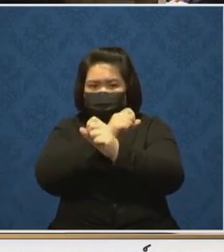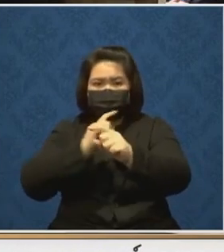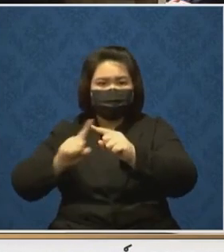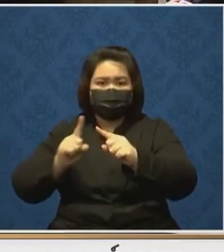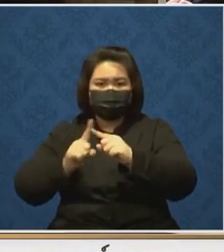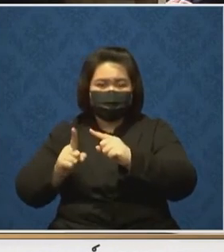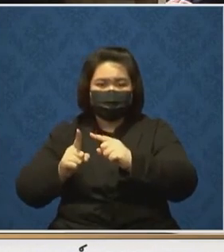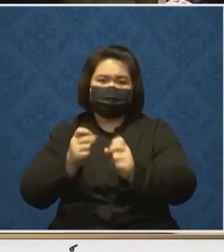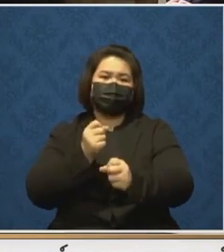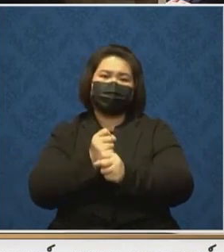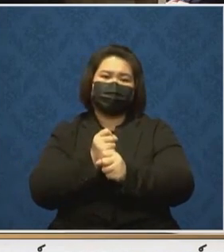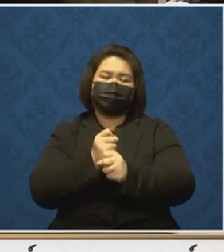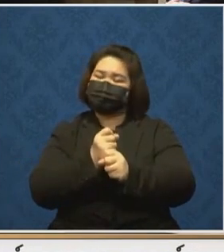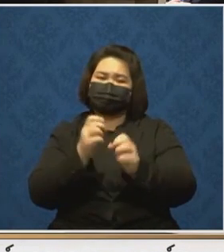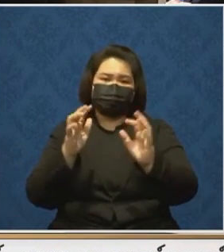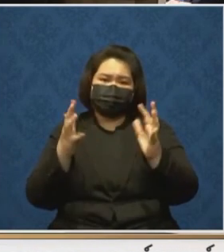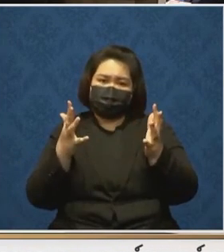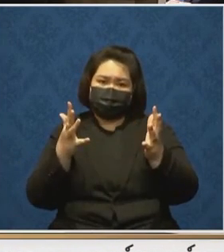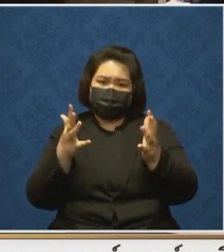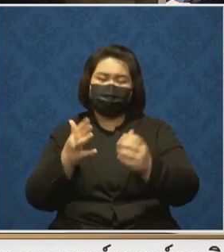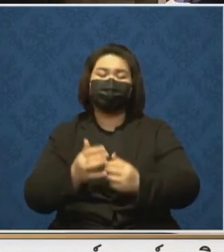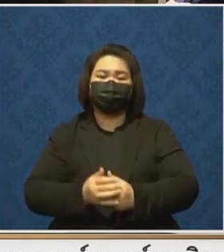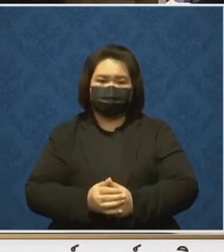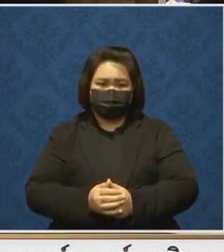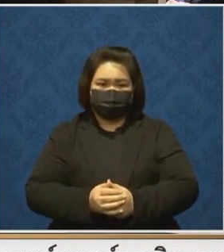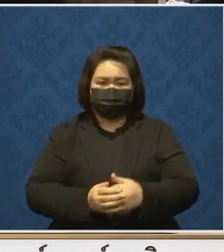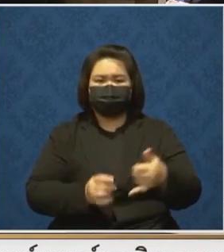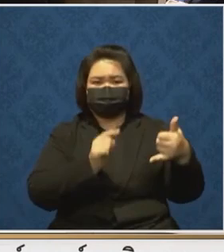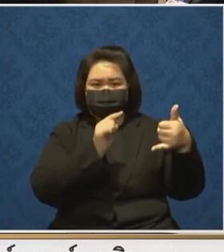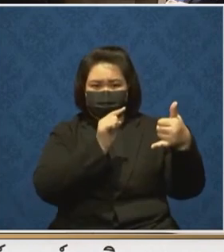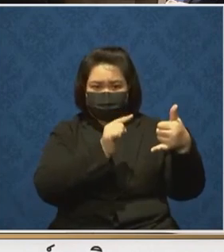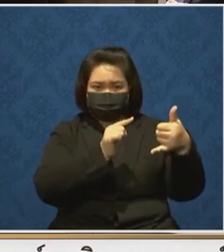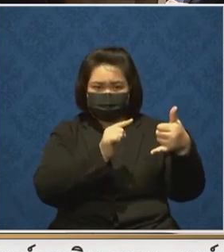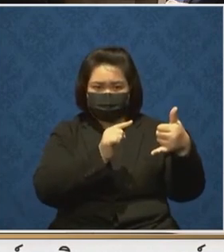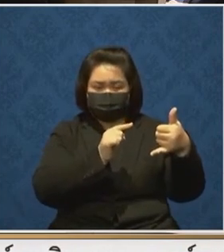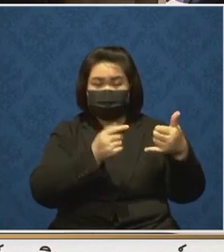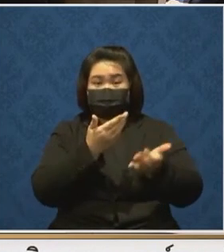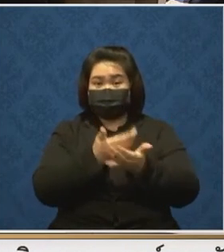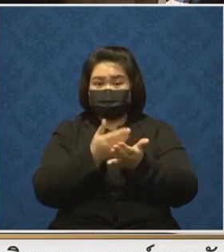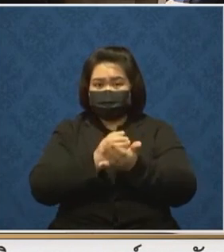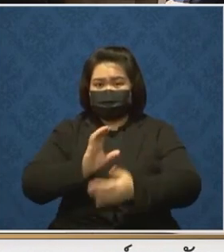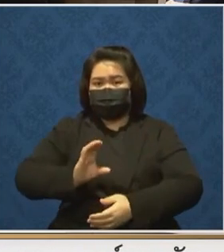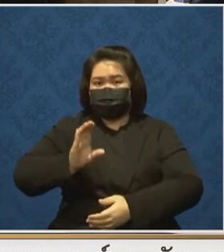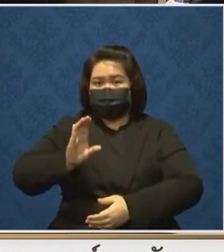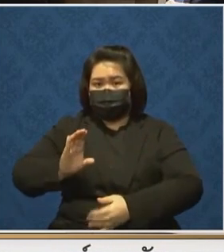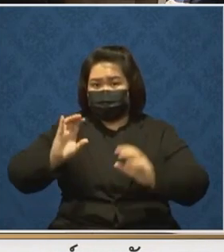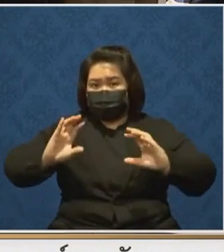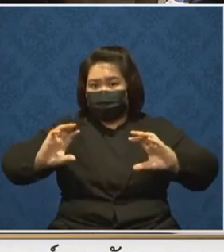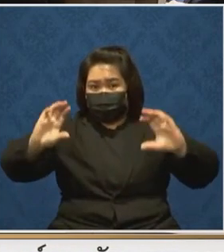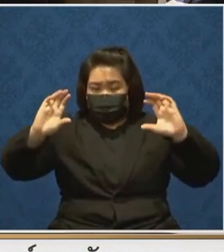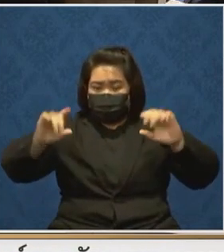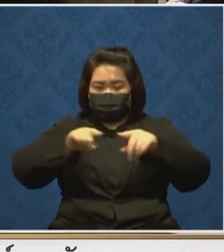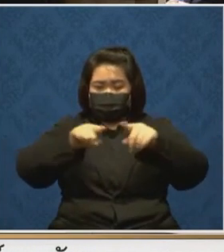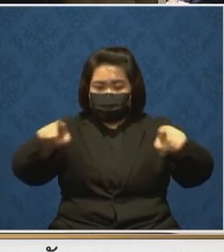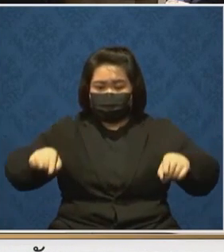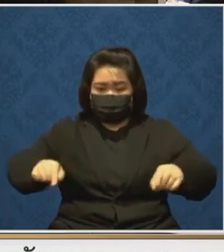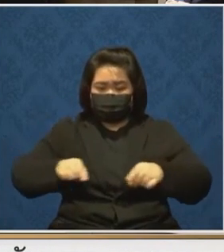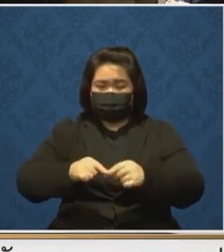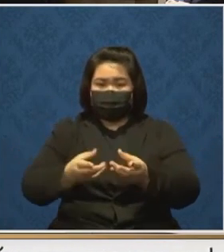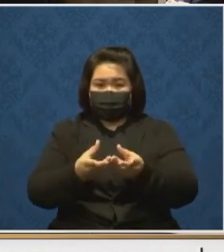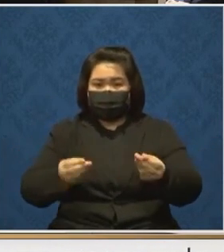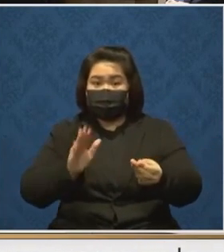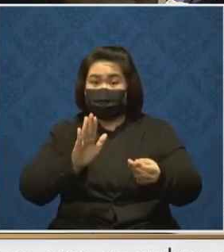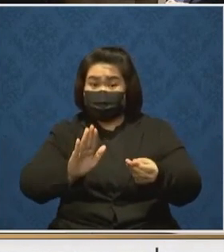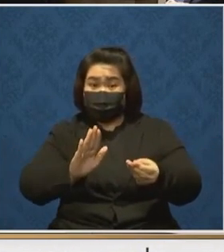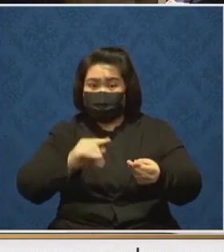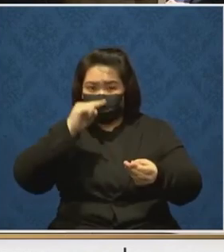เสียหายในทันทีมีพริษติกรรมเบีดบังนำงบประมาณแผ่นดินและพืนแผนดนของประเทศไปเจราจา